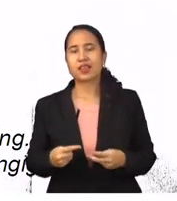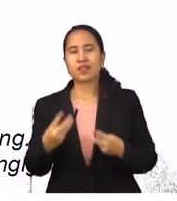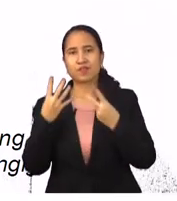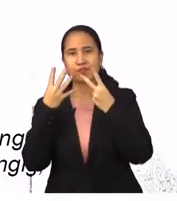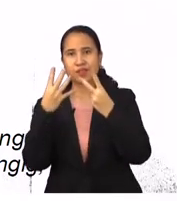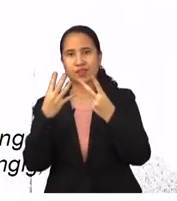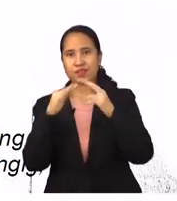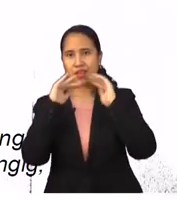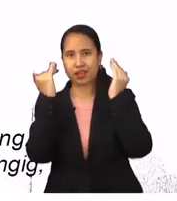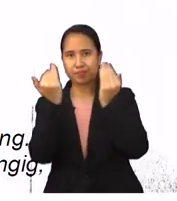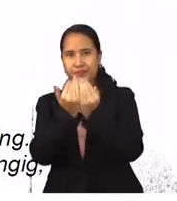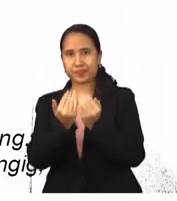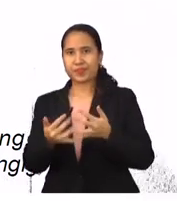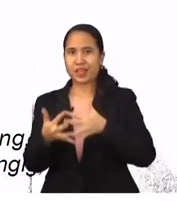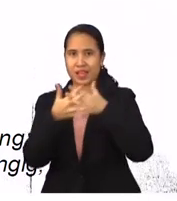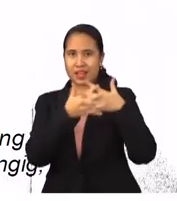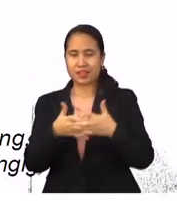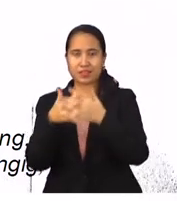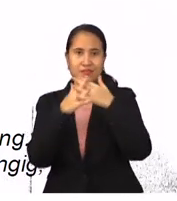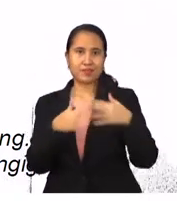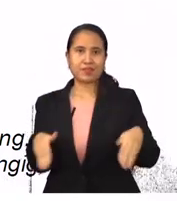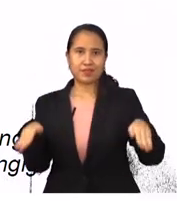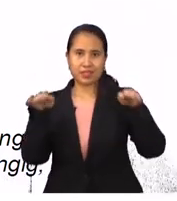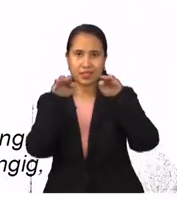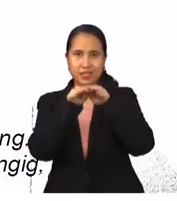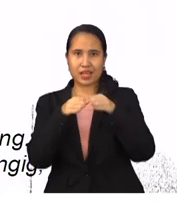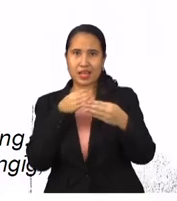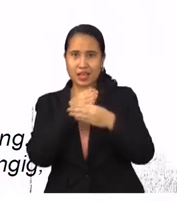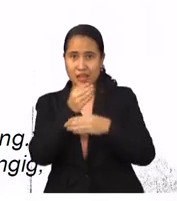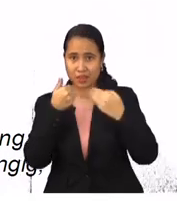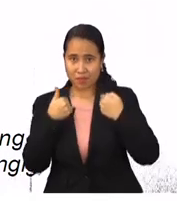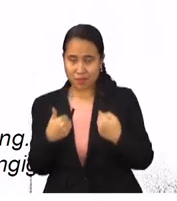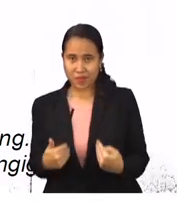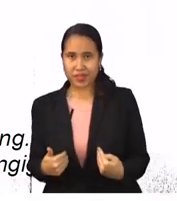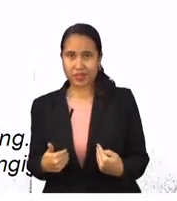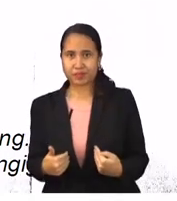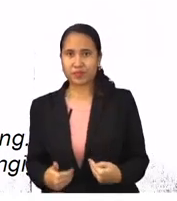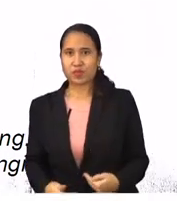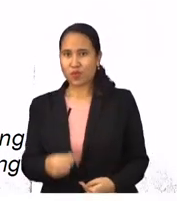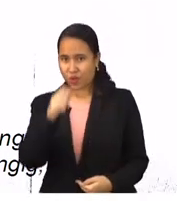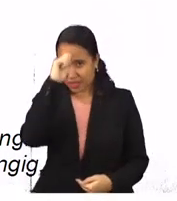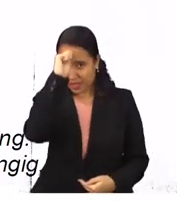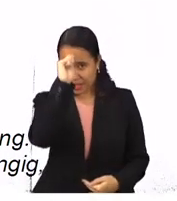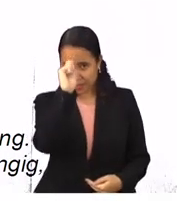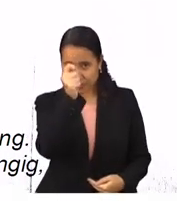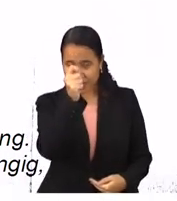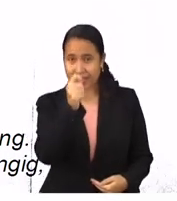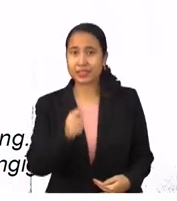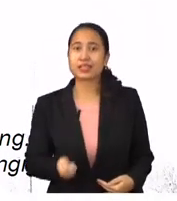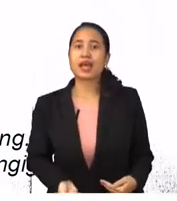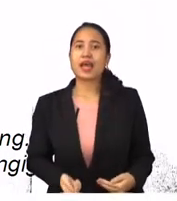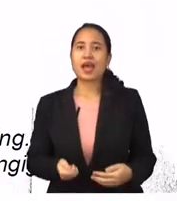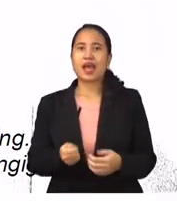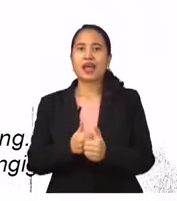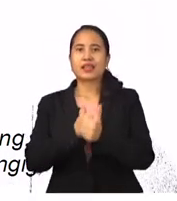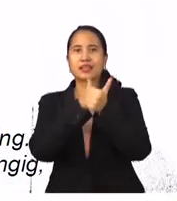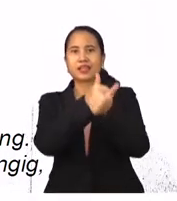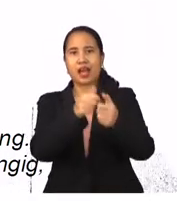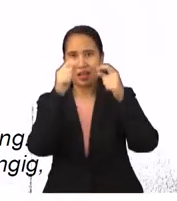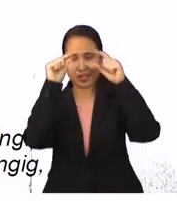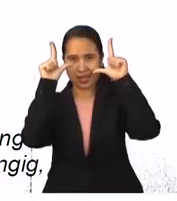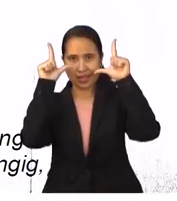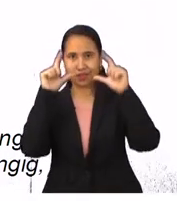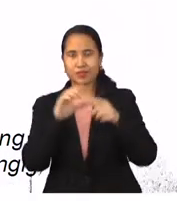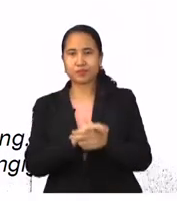algemeen het Amerikaans verdrag van in zaken de rechten van de mens, worden gerespecteerd en nageleefd. Het Hof is van oordeel